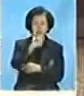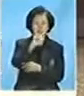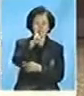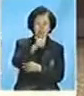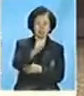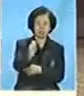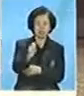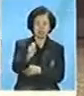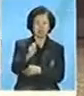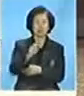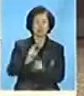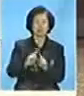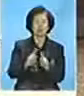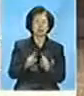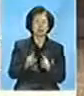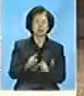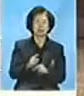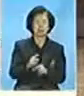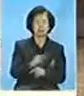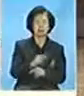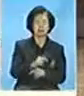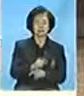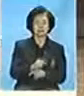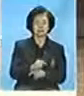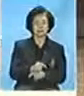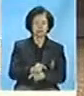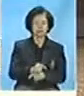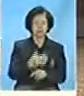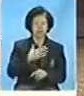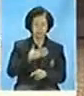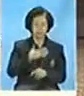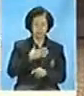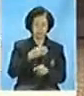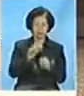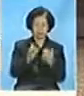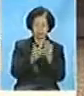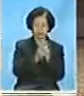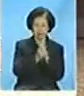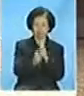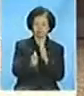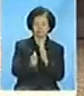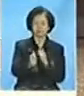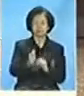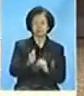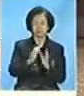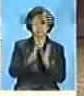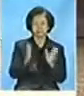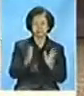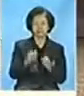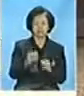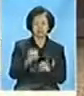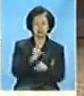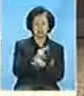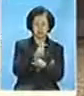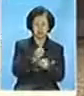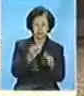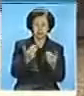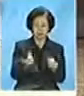า AEC ก็ต่างนะครับผมคิดว่าผมถนัดยินดีรับหน้าที่นี้